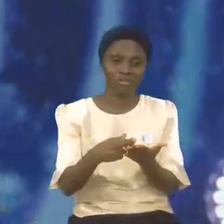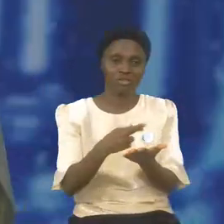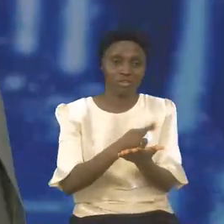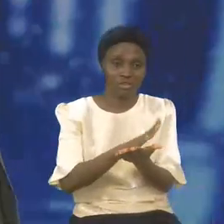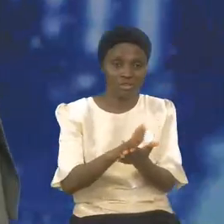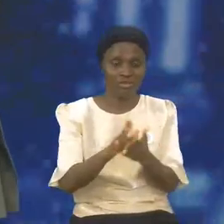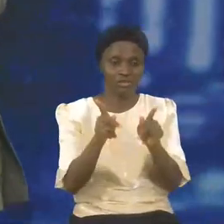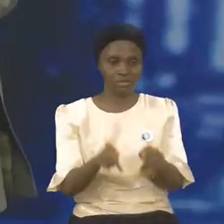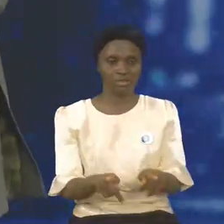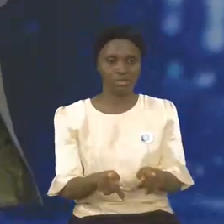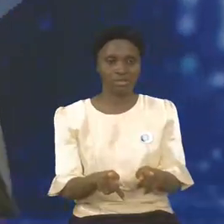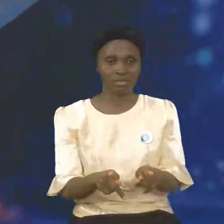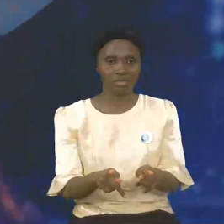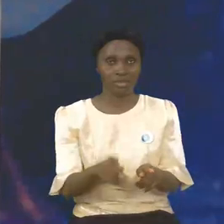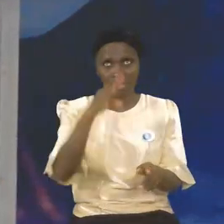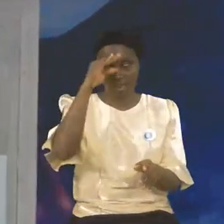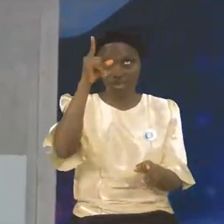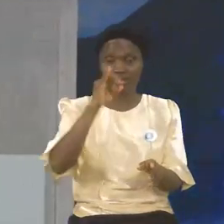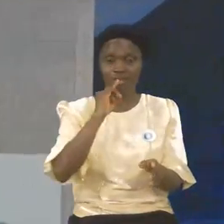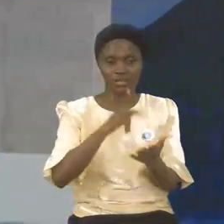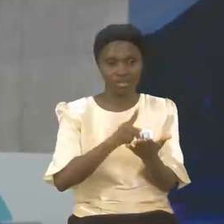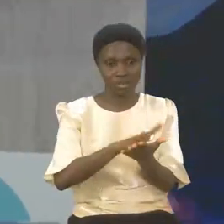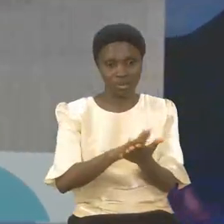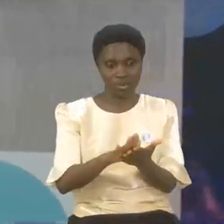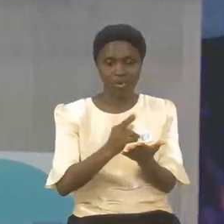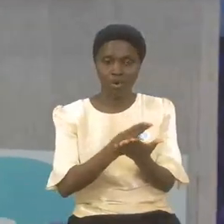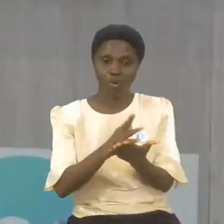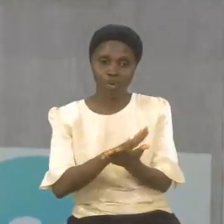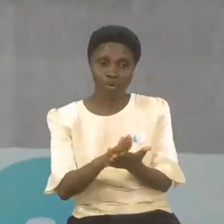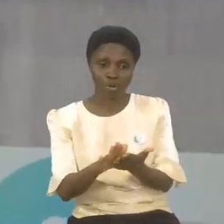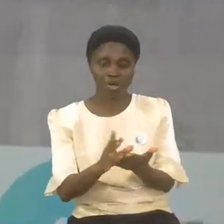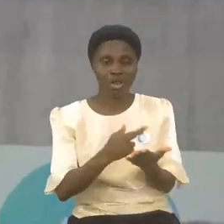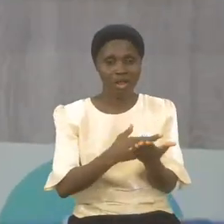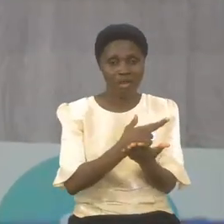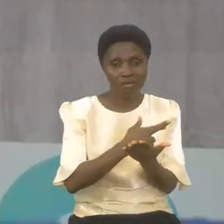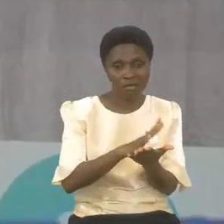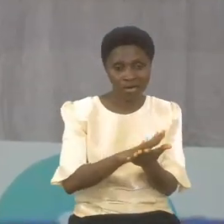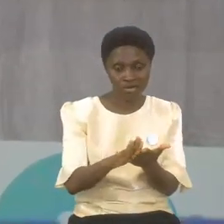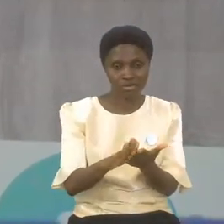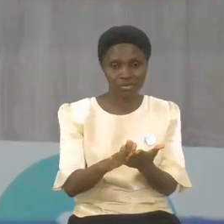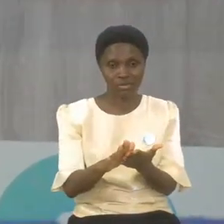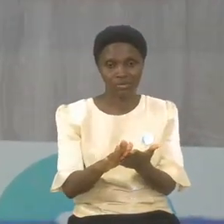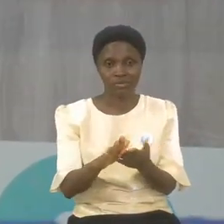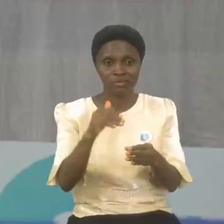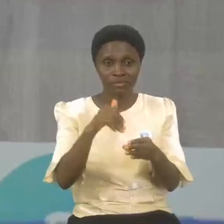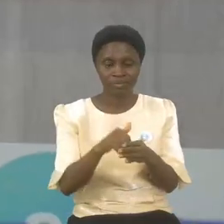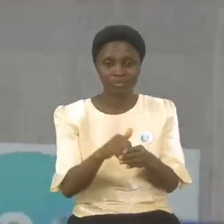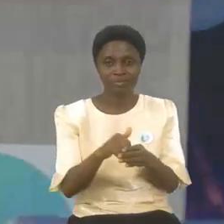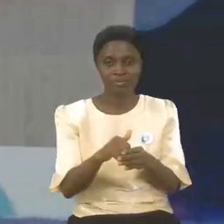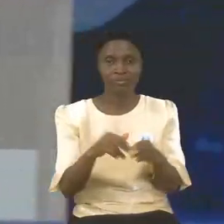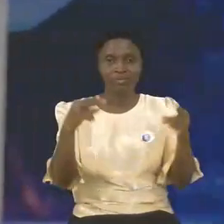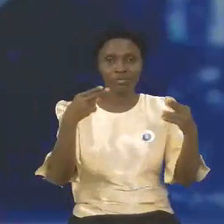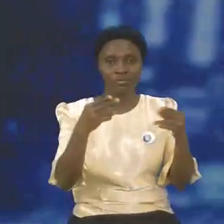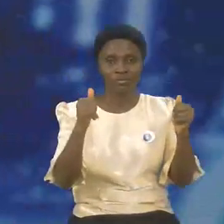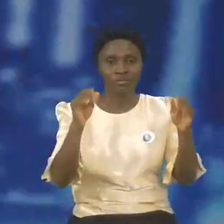les hommes droit contemples sa face il est pieux il est saint il